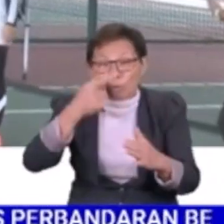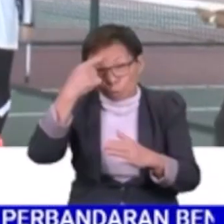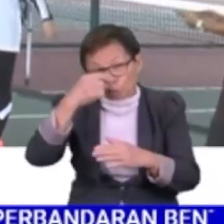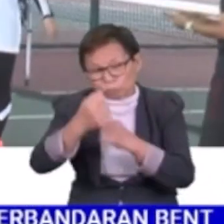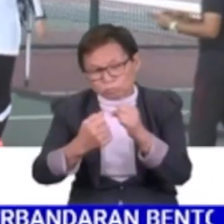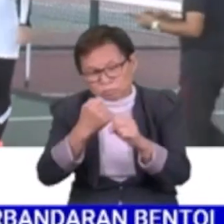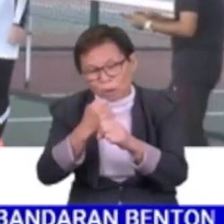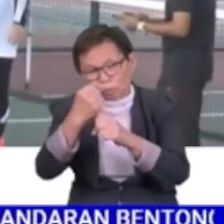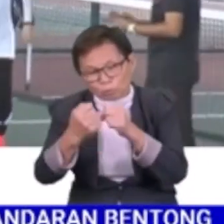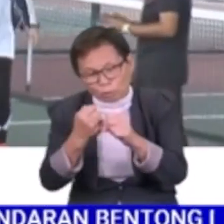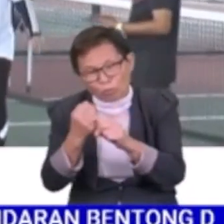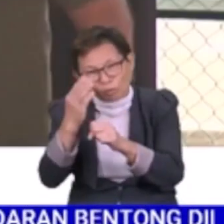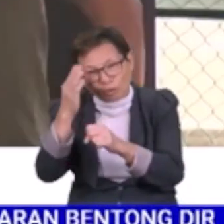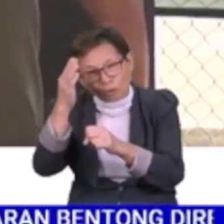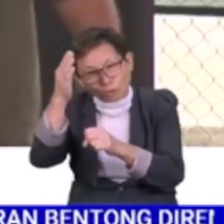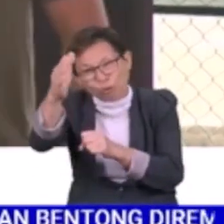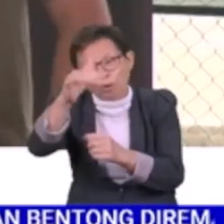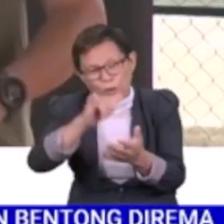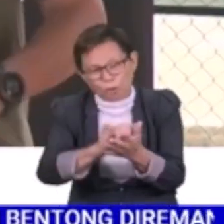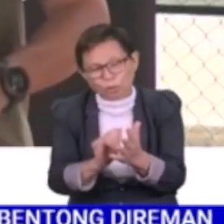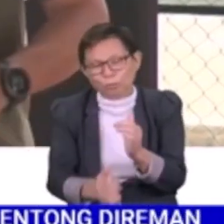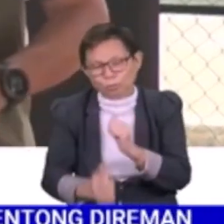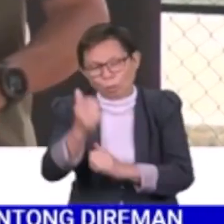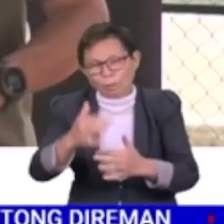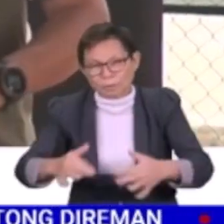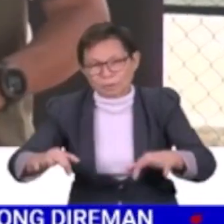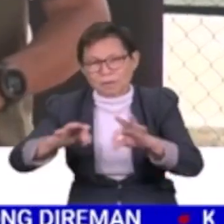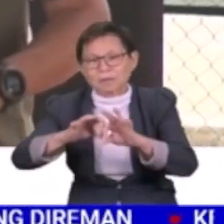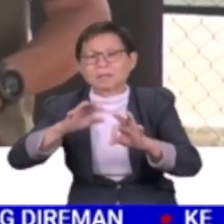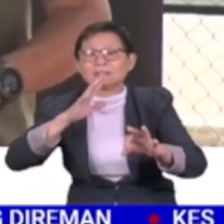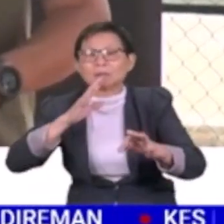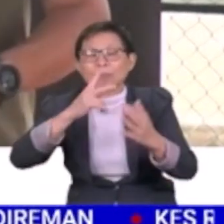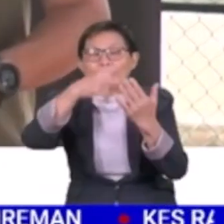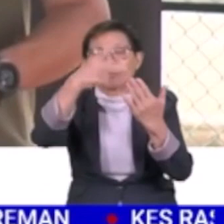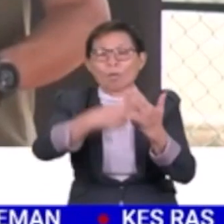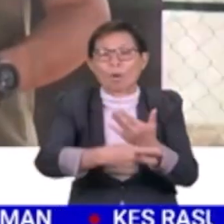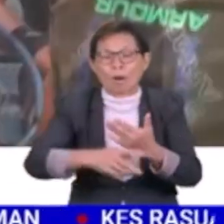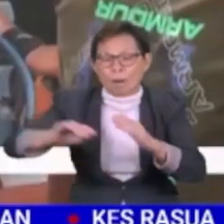tahun-tahun akan datang lebih penting beliau